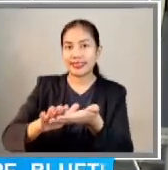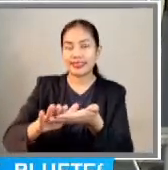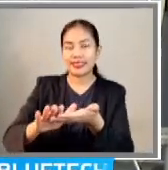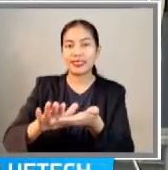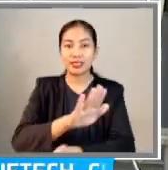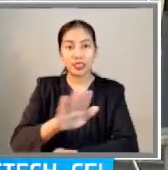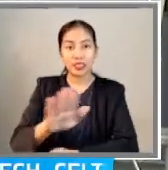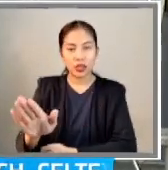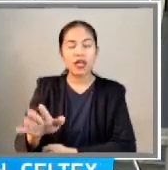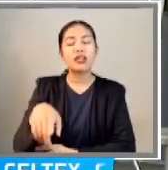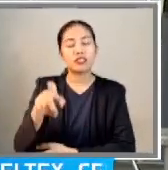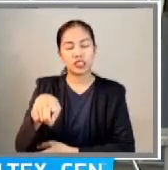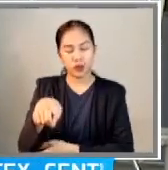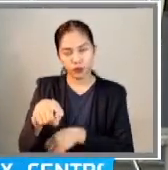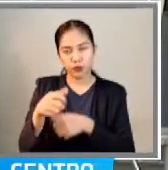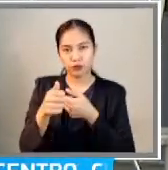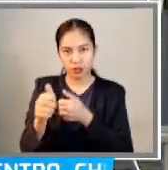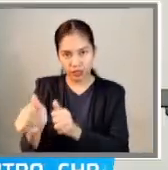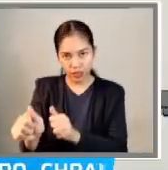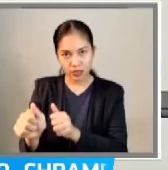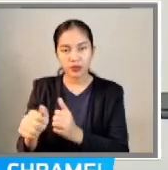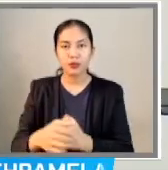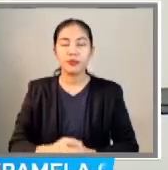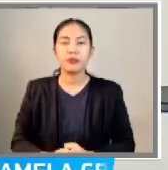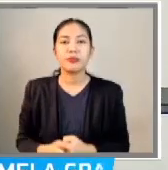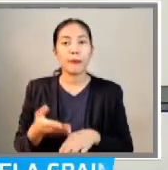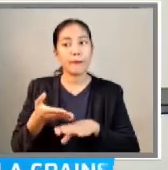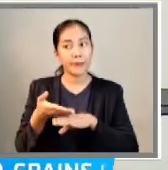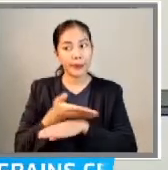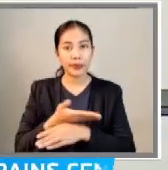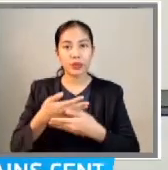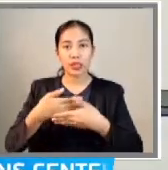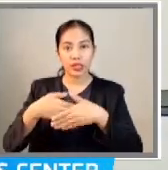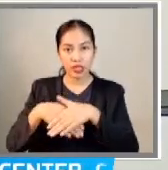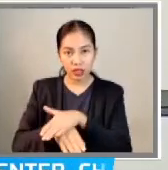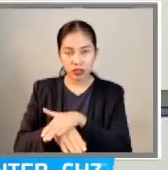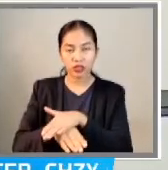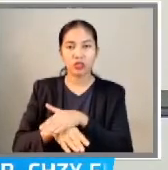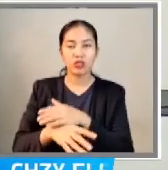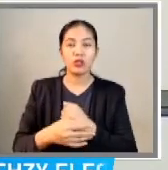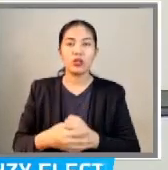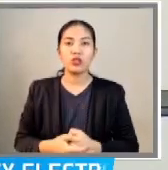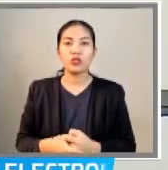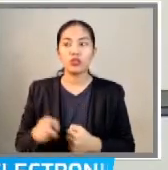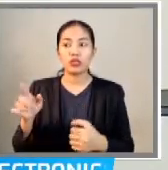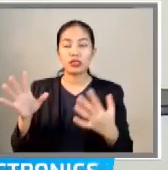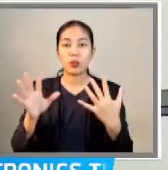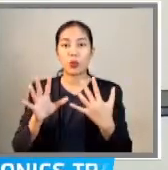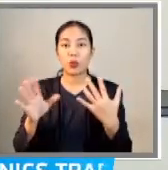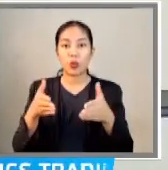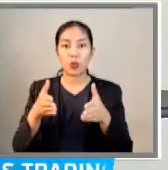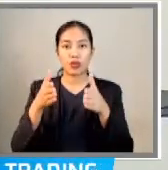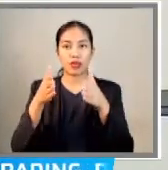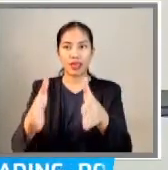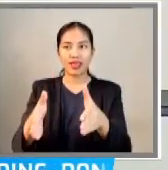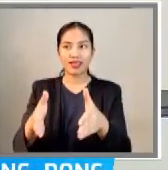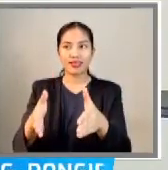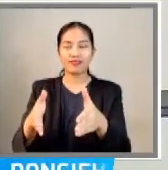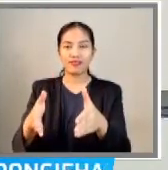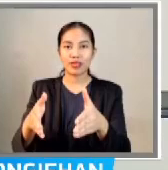kooperasyon bago kayo makapasok doon sa mismong lane papunta na sa imahen ay